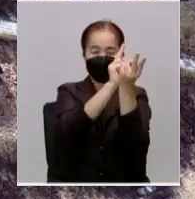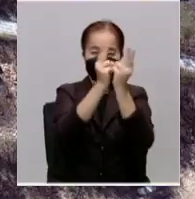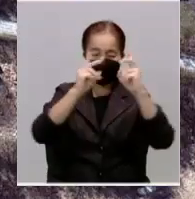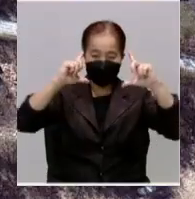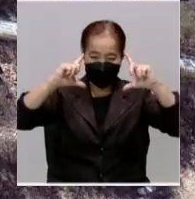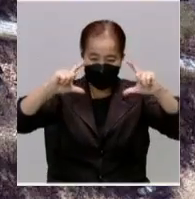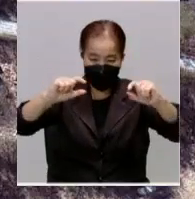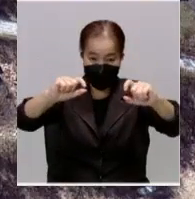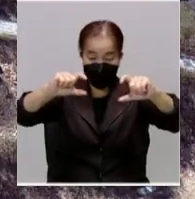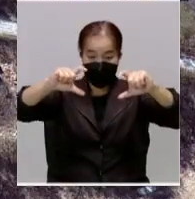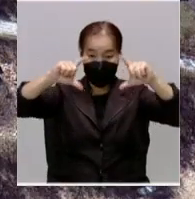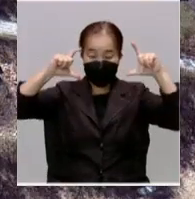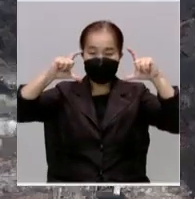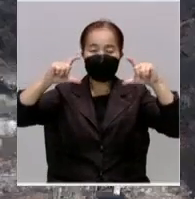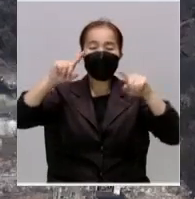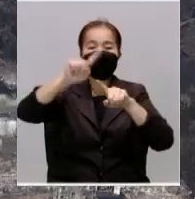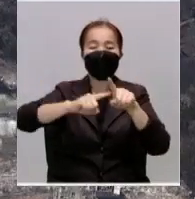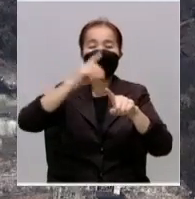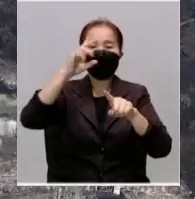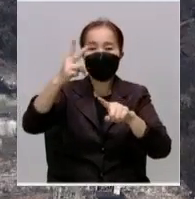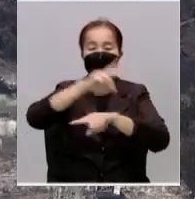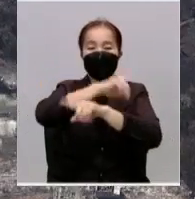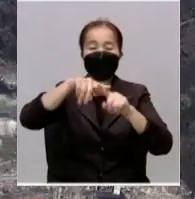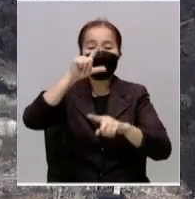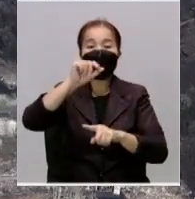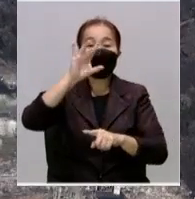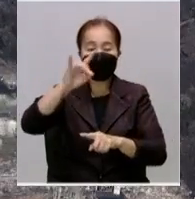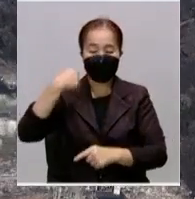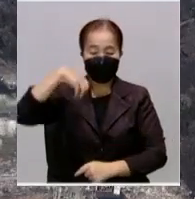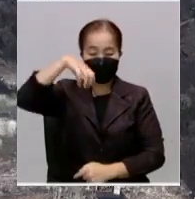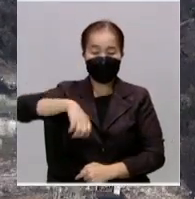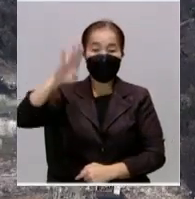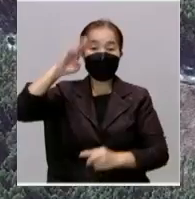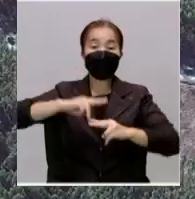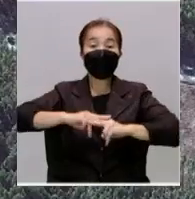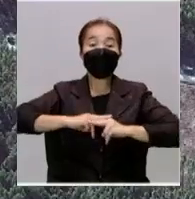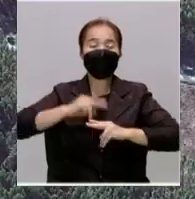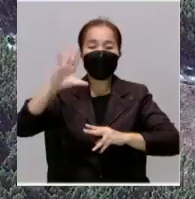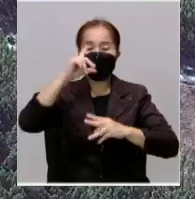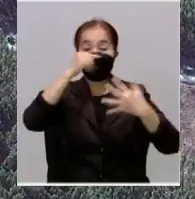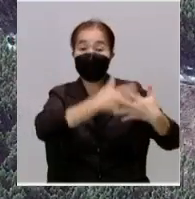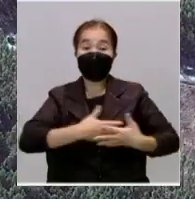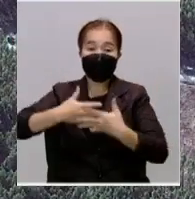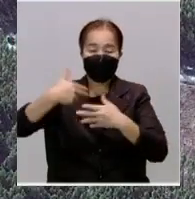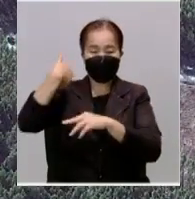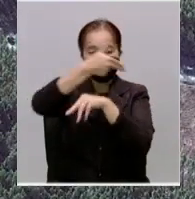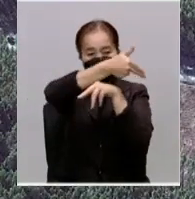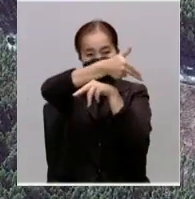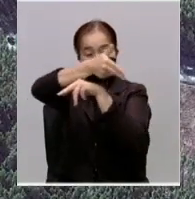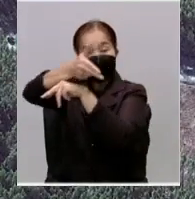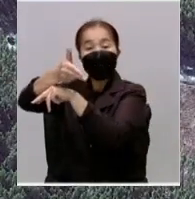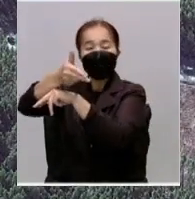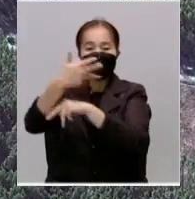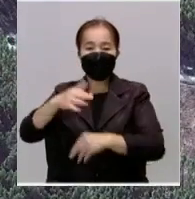พันธ์2565จากบริษัทเอกชนในสหรัฐครับจากภาพนี้คุณผู้ชมจะเห็นกองกำลังภาคพื้นดินของรั